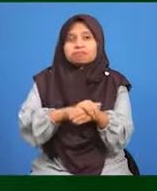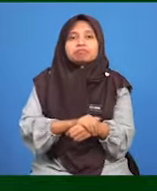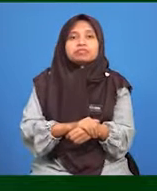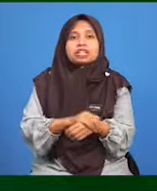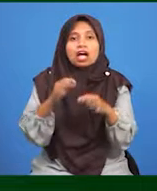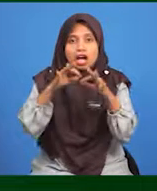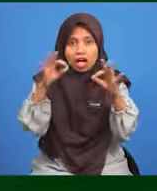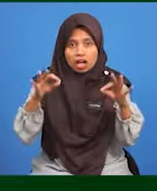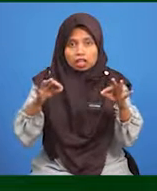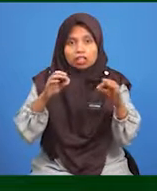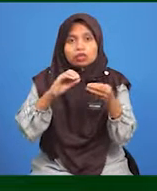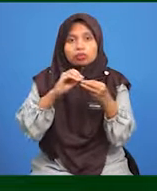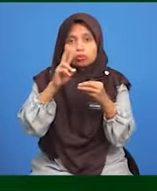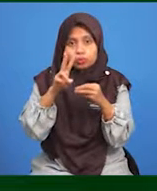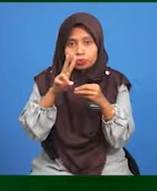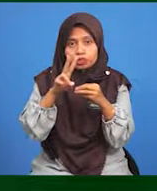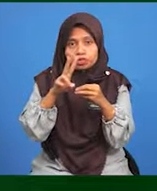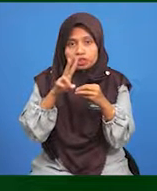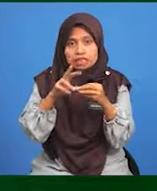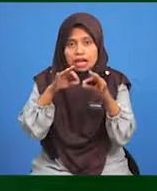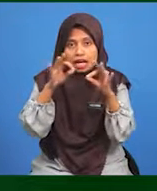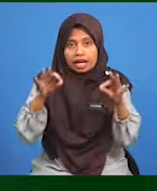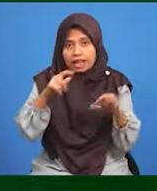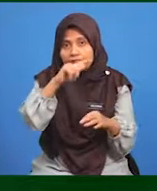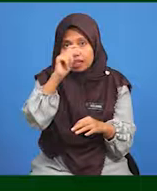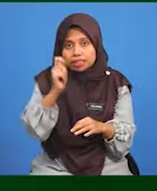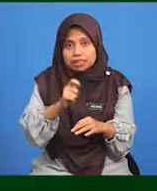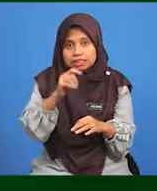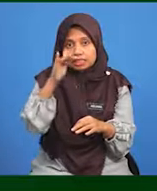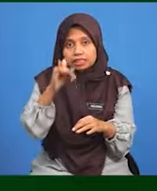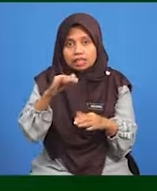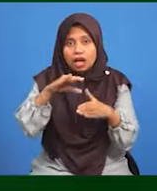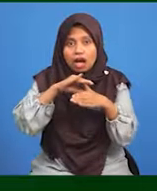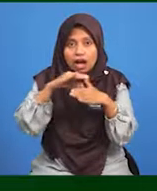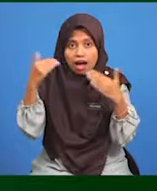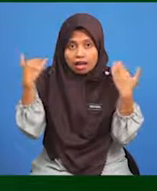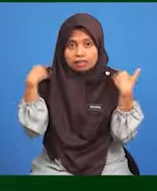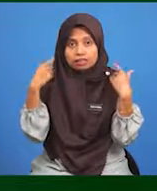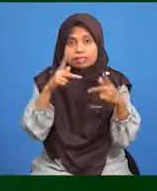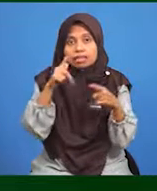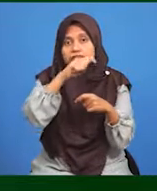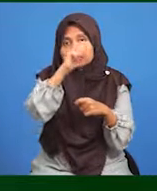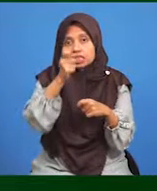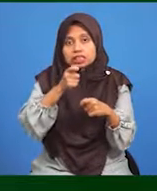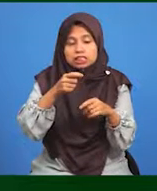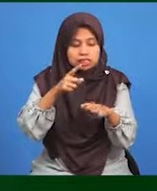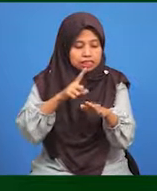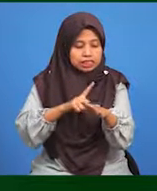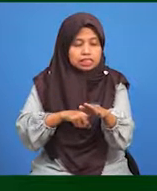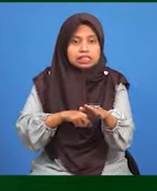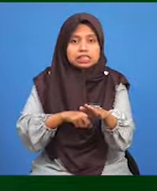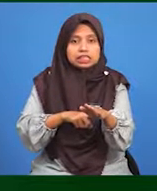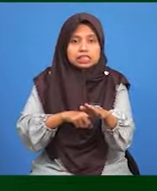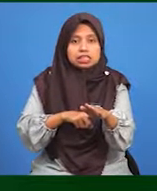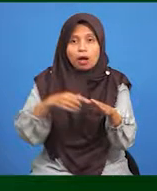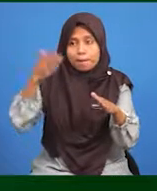ayat kedua pula ialah ayat tanya yang mengandungi kata tanya di belakang